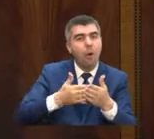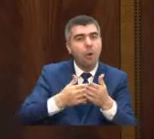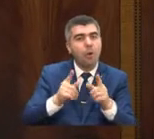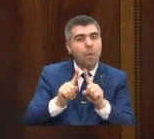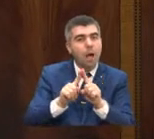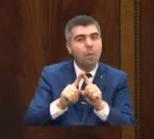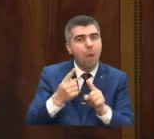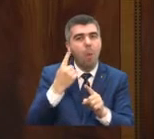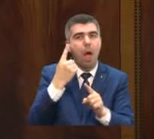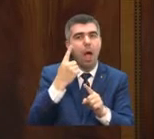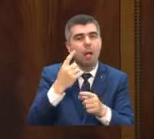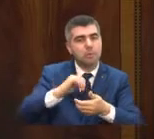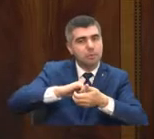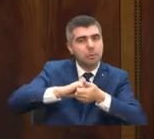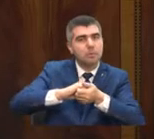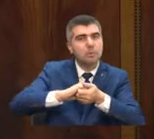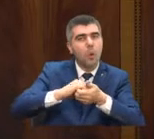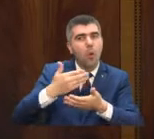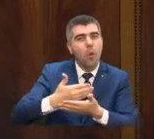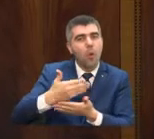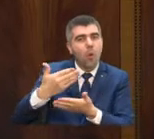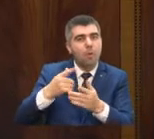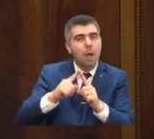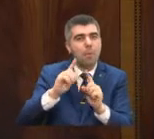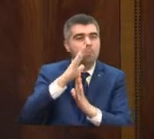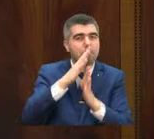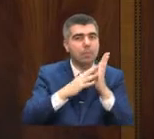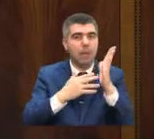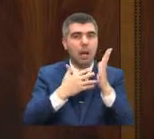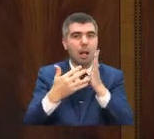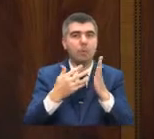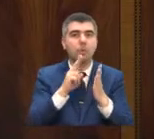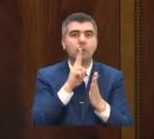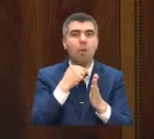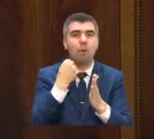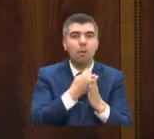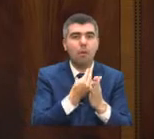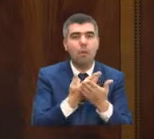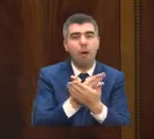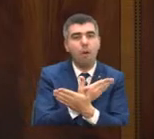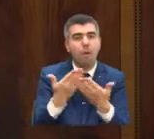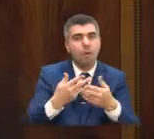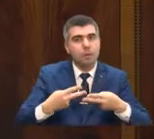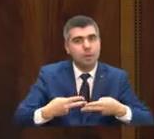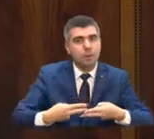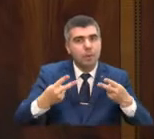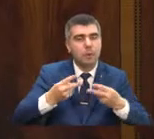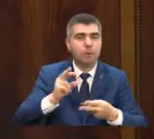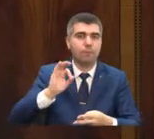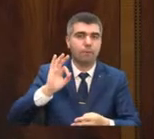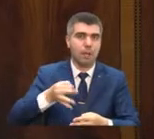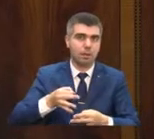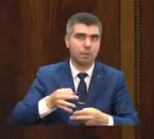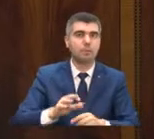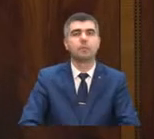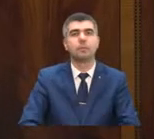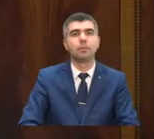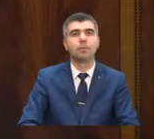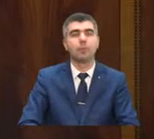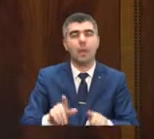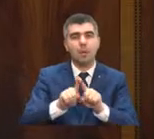الجهود من أجل مواكبة برامج الدولة لتعطي ثمارها بالشكل المطلوب. تعدد السلوكات